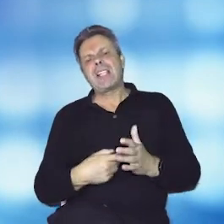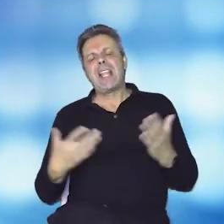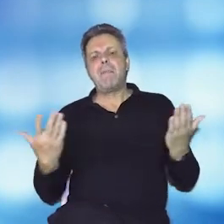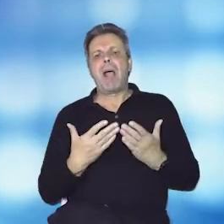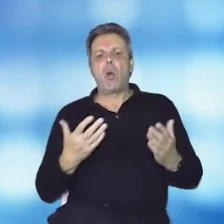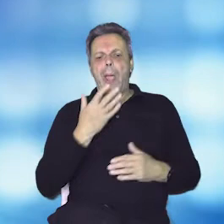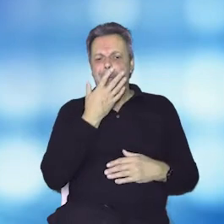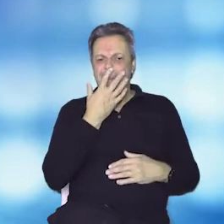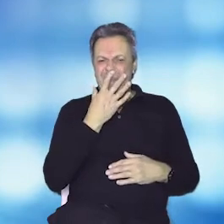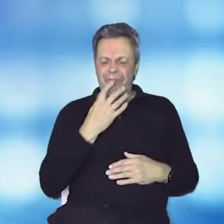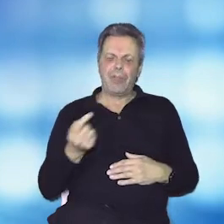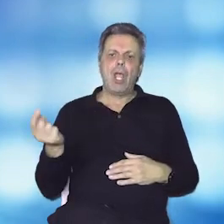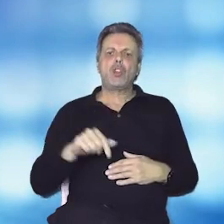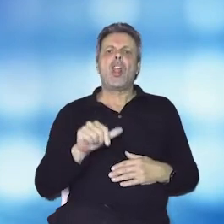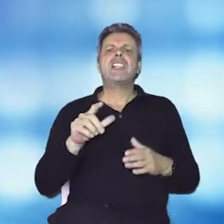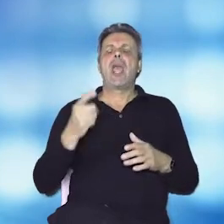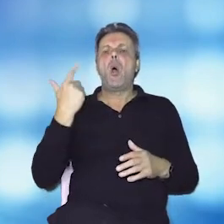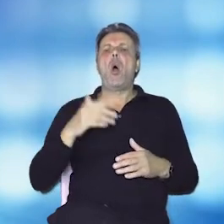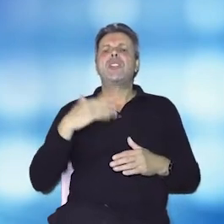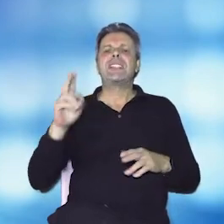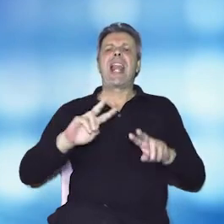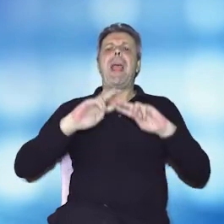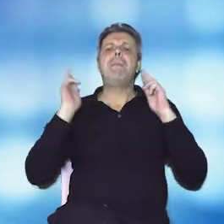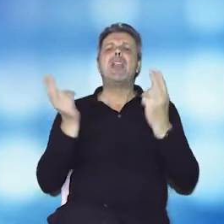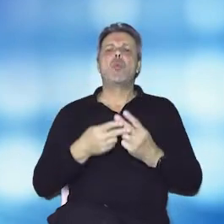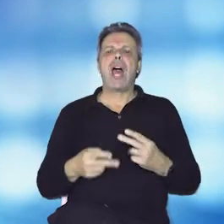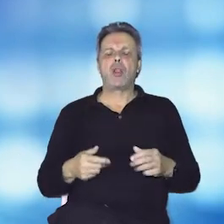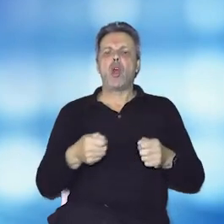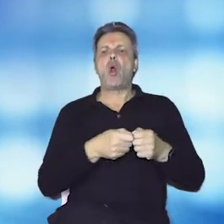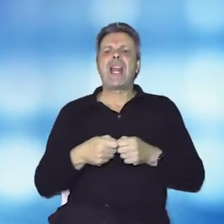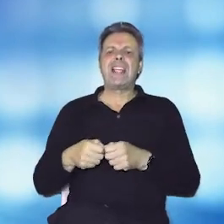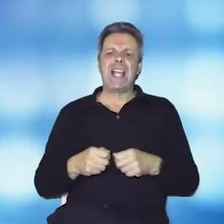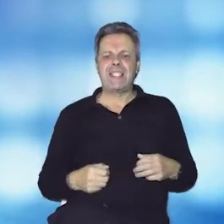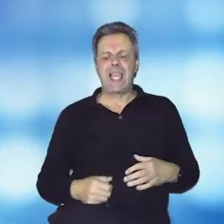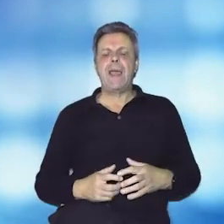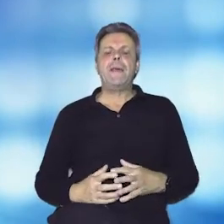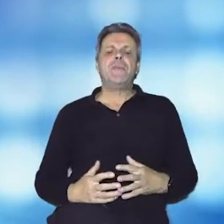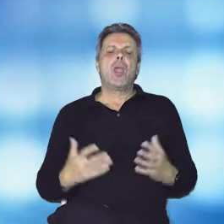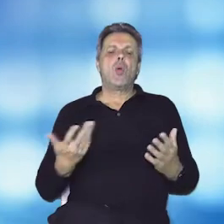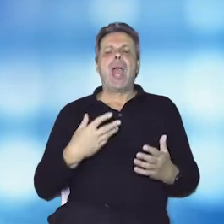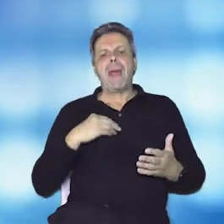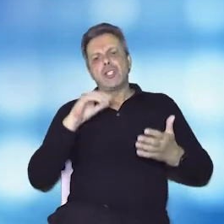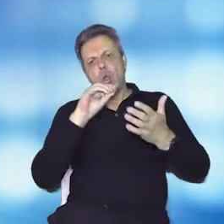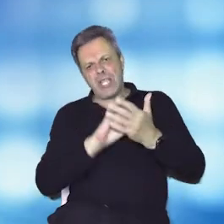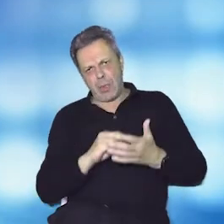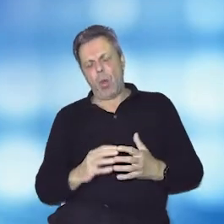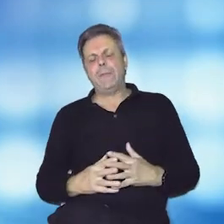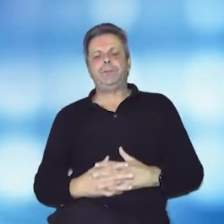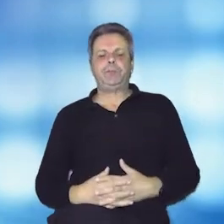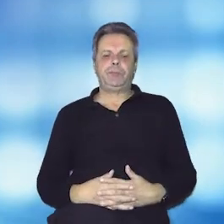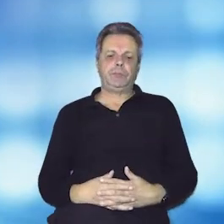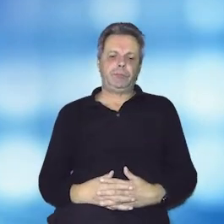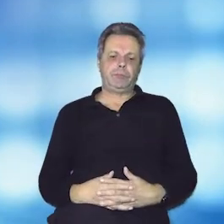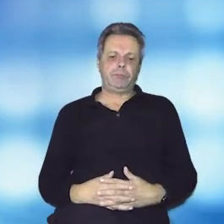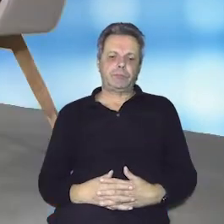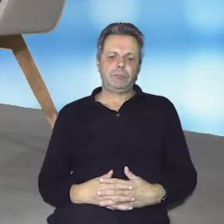koji inače dolaze od strane međunarodne organizacije VANO, koja nas ocjenjuje sve nuklearne elektrane. Bez obzira što